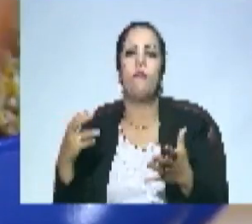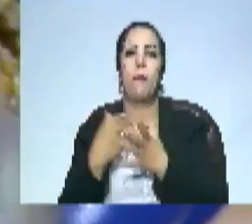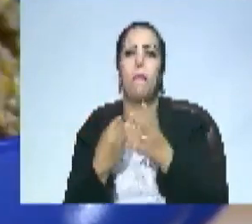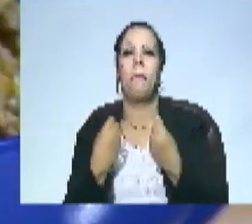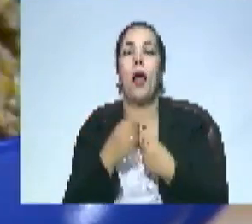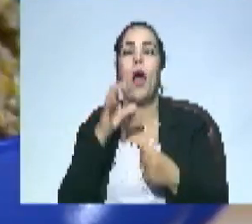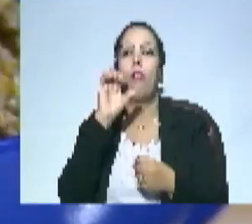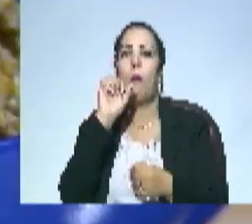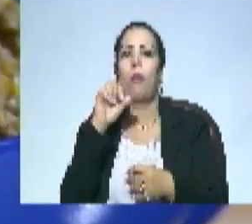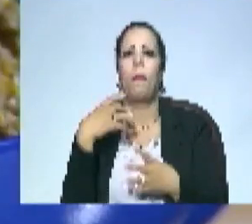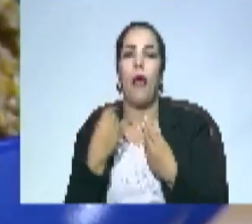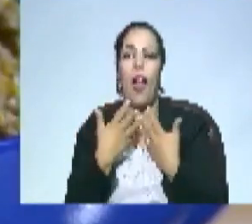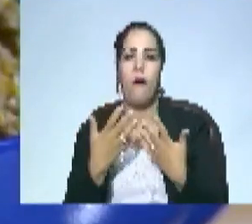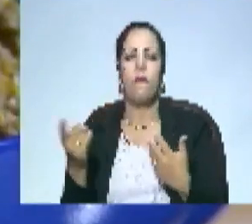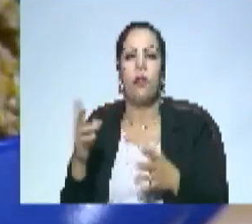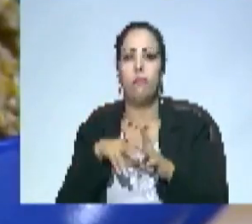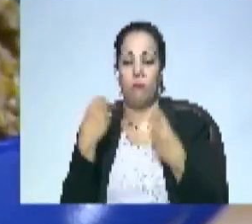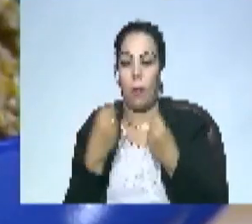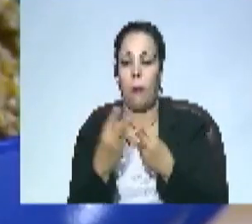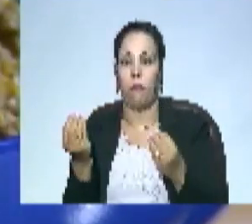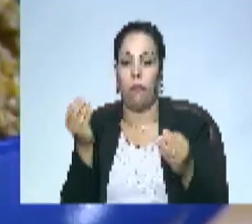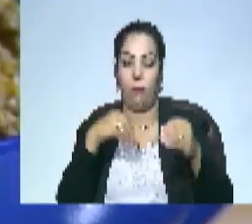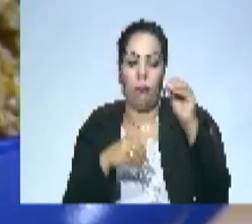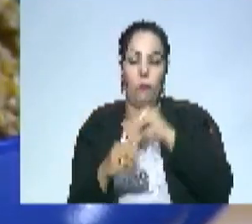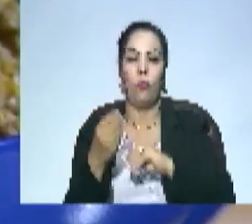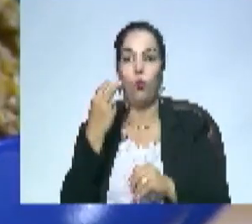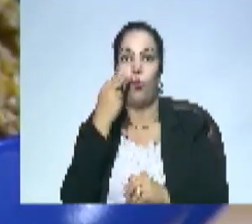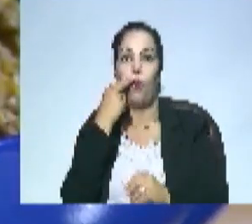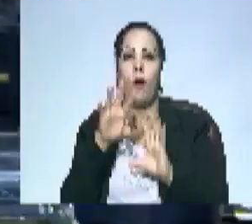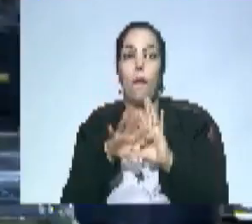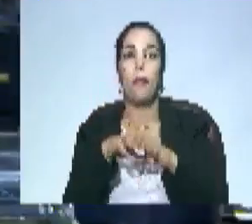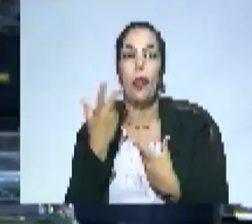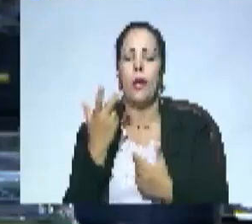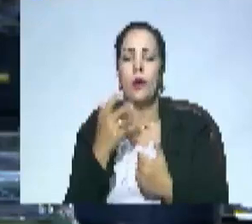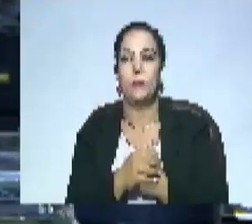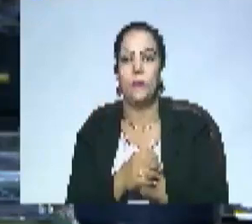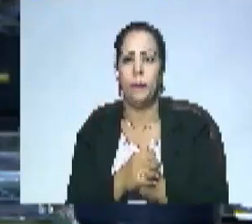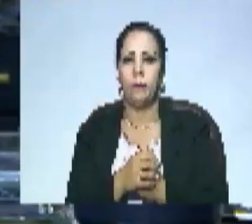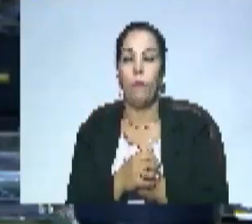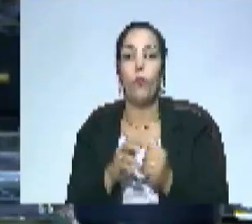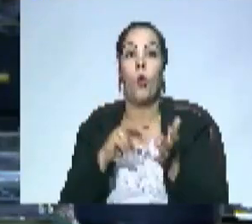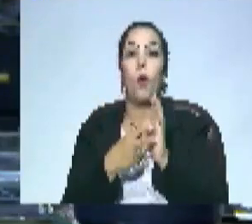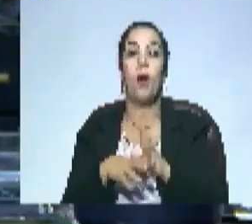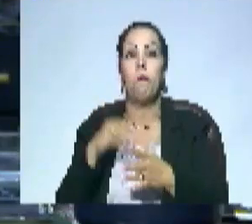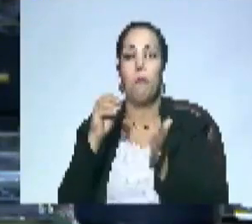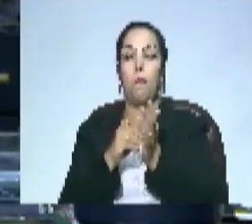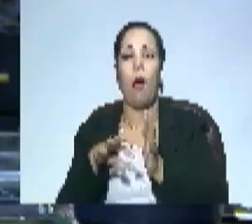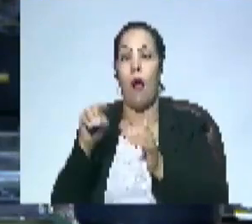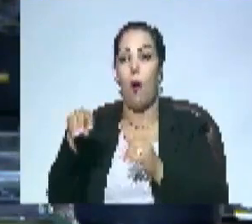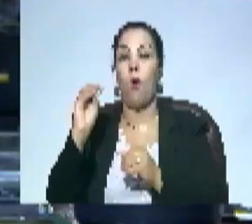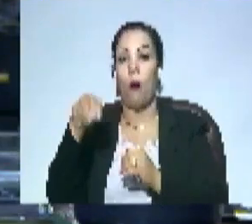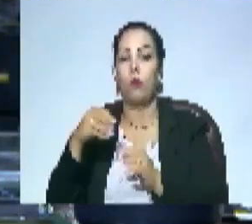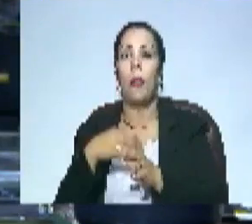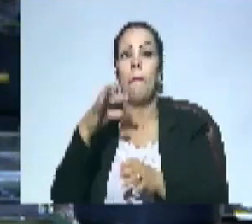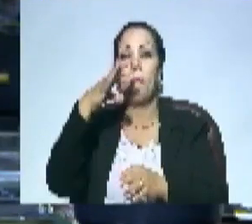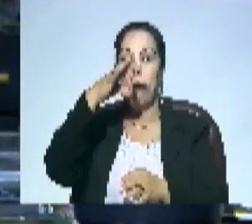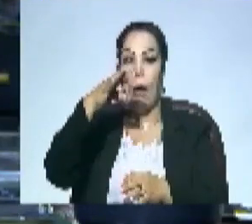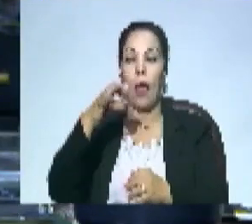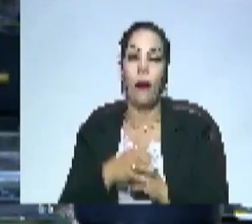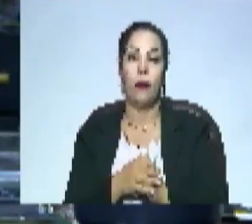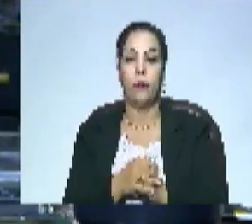الطماطم الخفيفه دي فهن حط الاثنين على بعض دلوقتي وهنشوف القصه تمشي ازاي نحط هنا الاول شويه